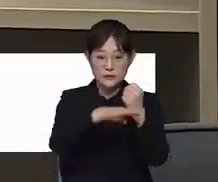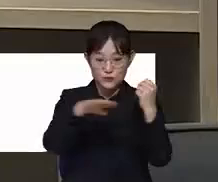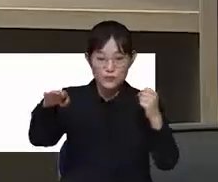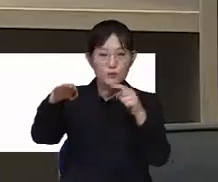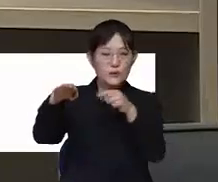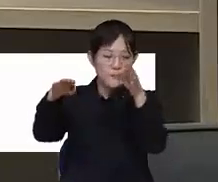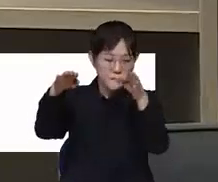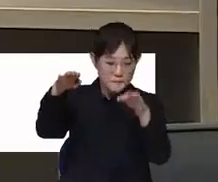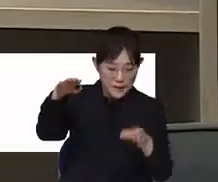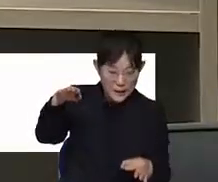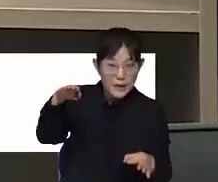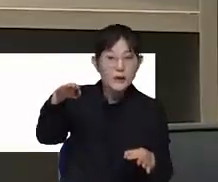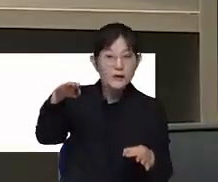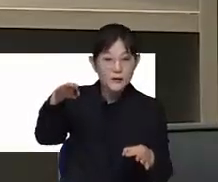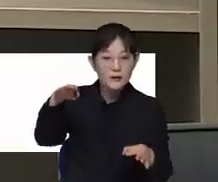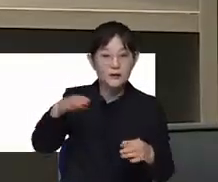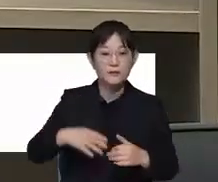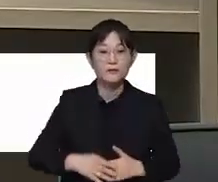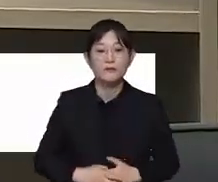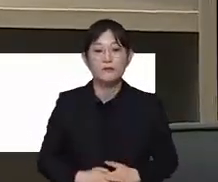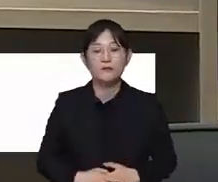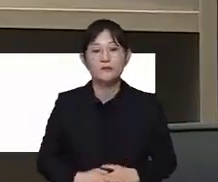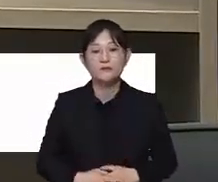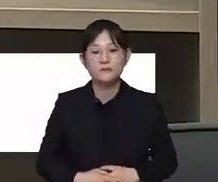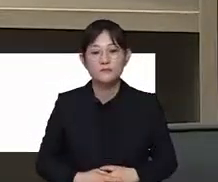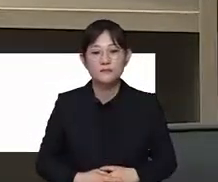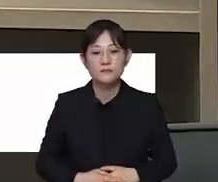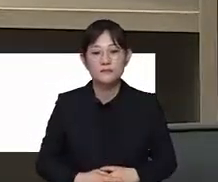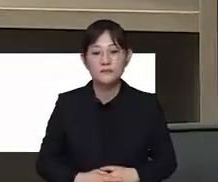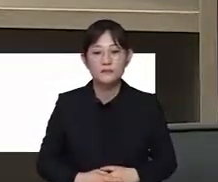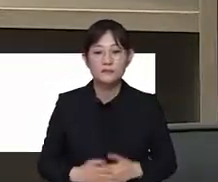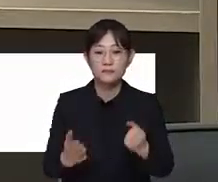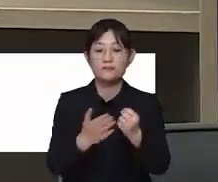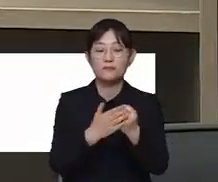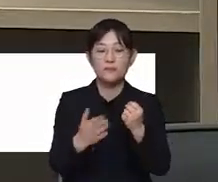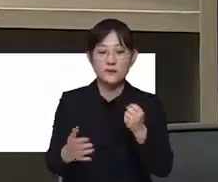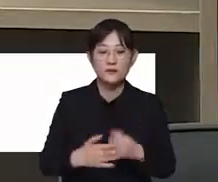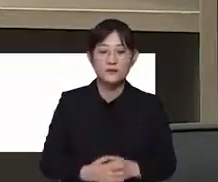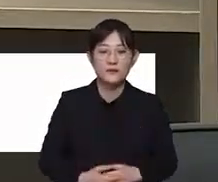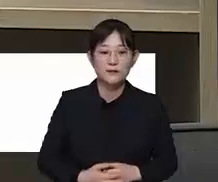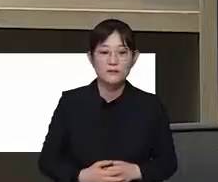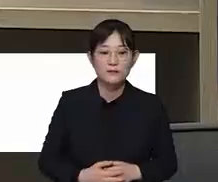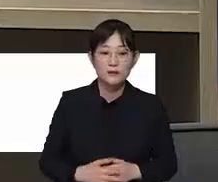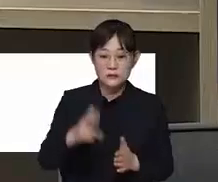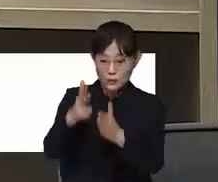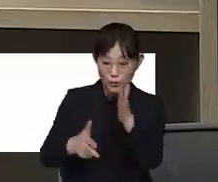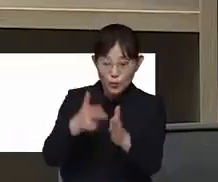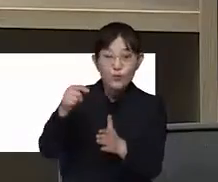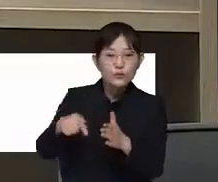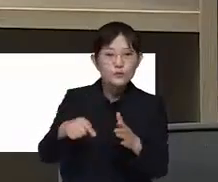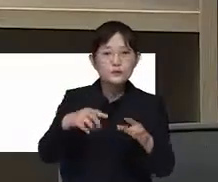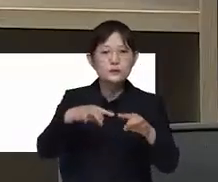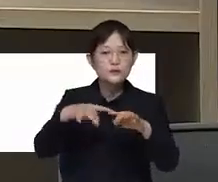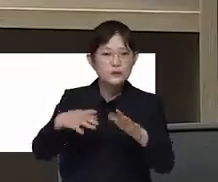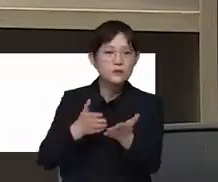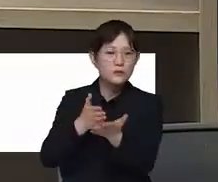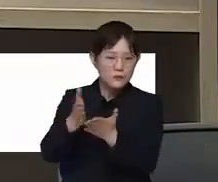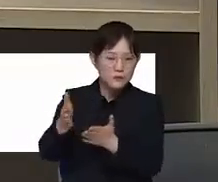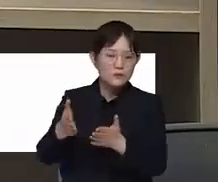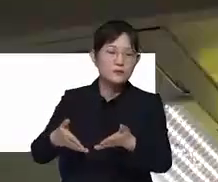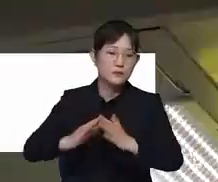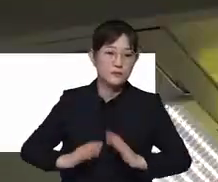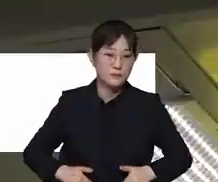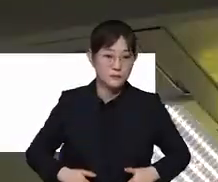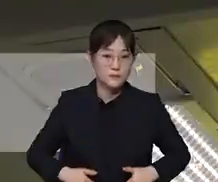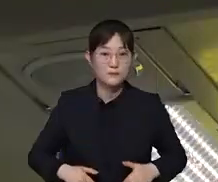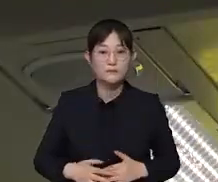다운해서 그 기준액으로 하는 게 아니라 다운해서 책정을 해주는 거거든요. 그런 것처럼 기준을 별도의 기준을 잡아주는 게 저는 중요하다고